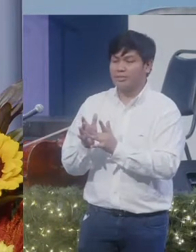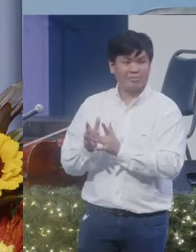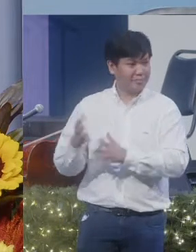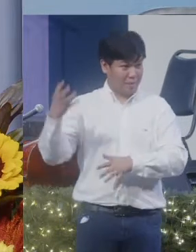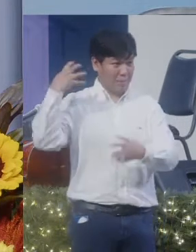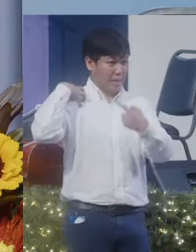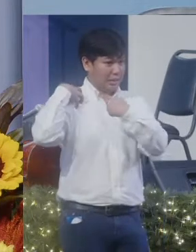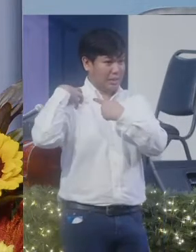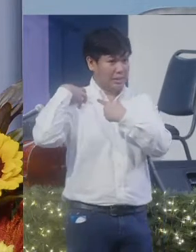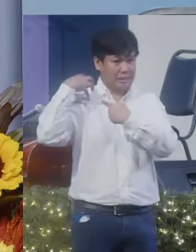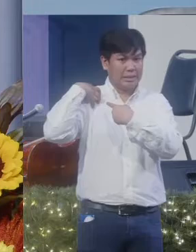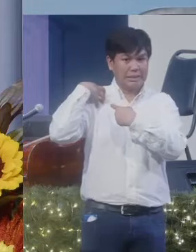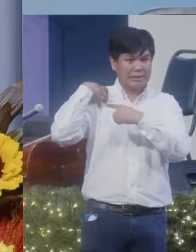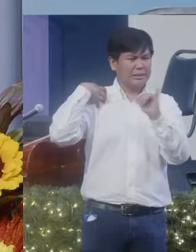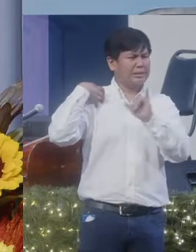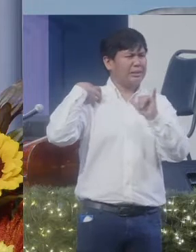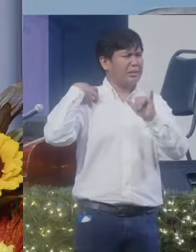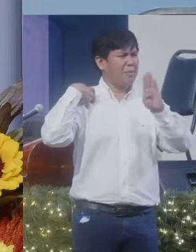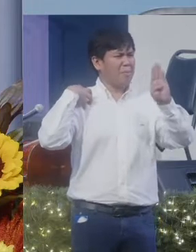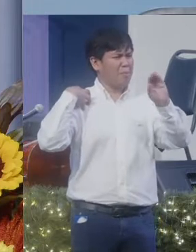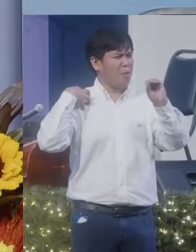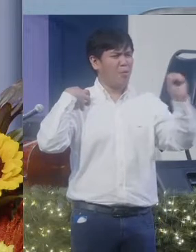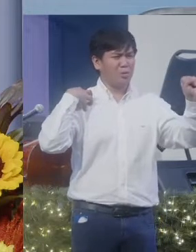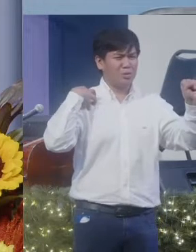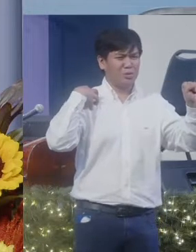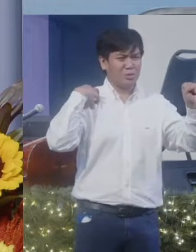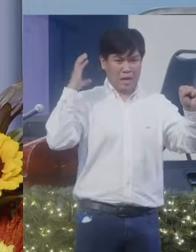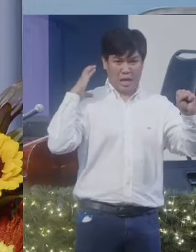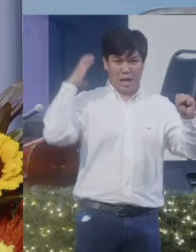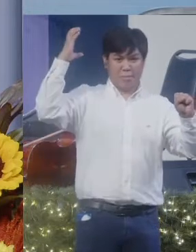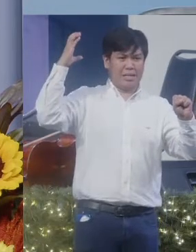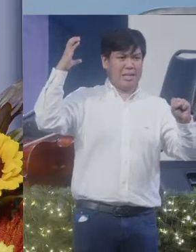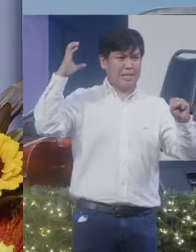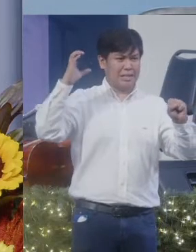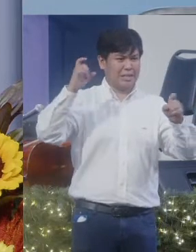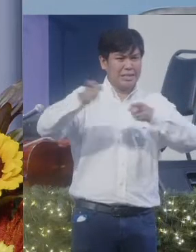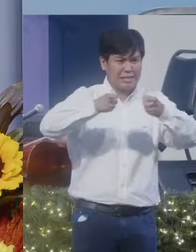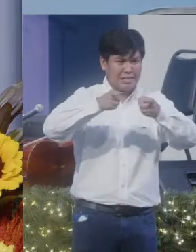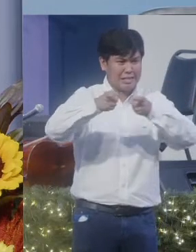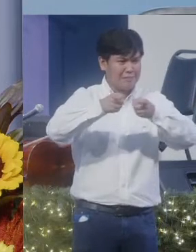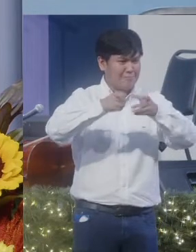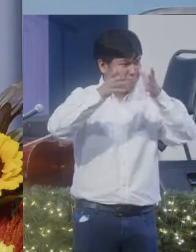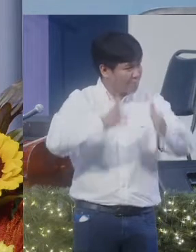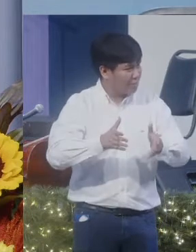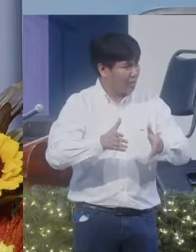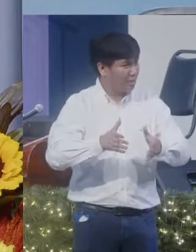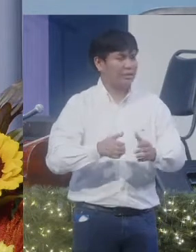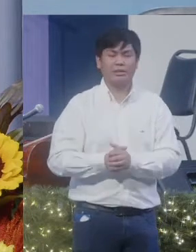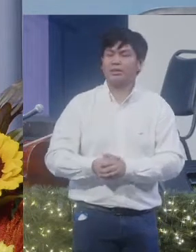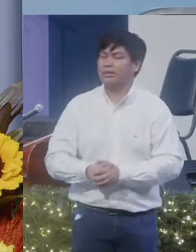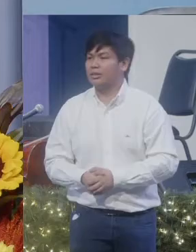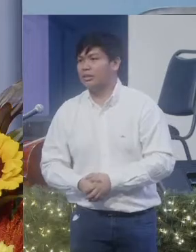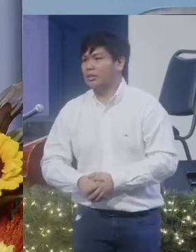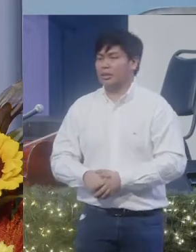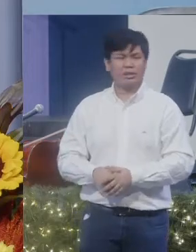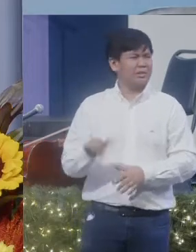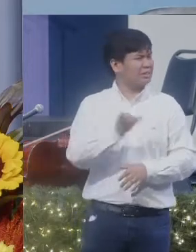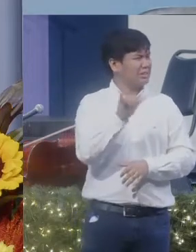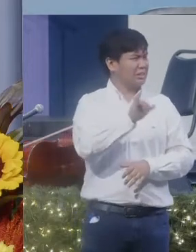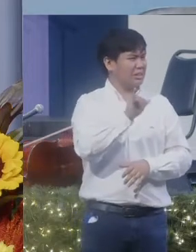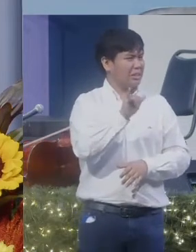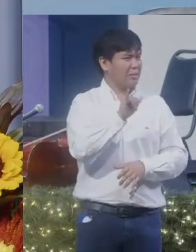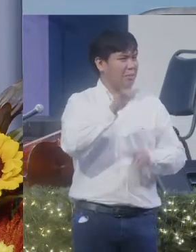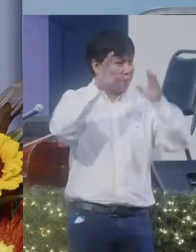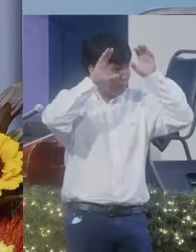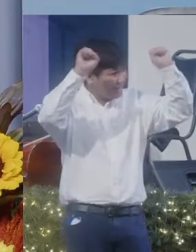salitang master, epistates, parang boss, chief, manager, chairman, no? Or one who